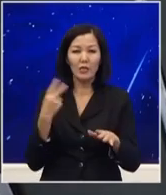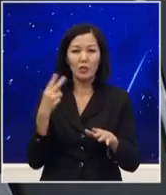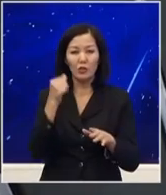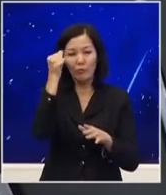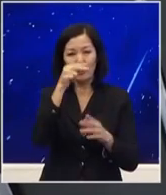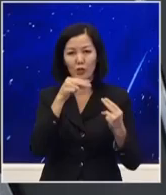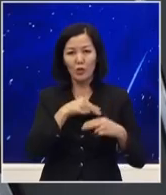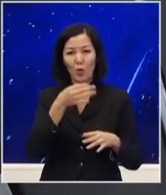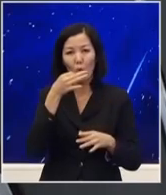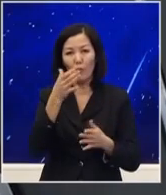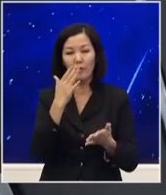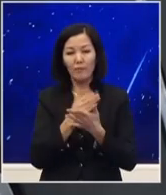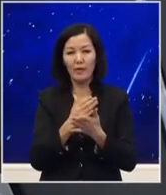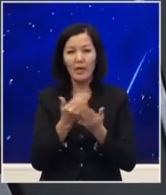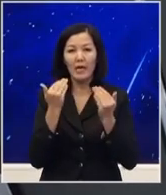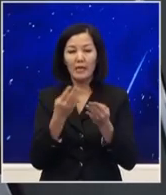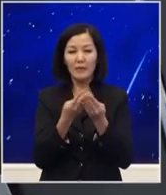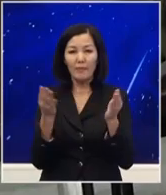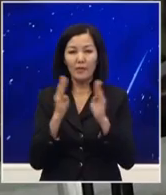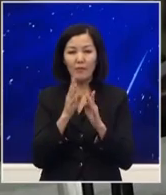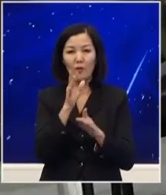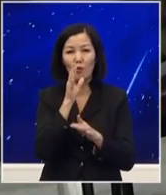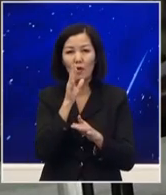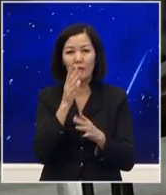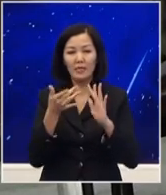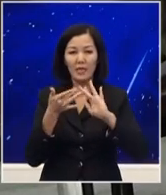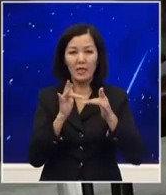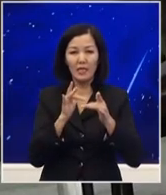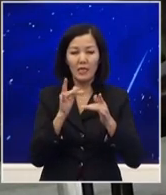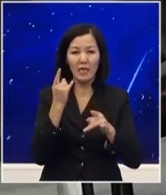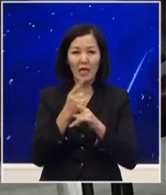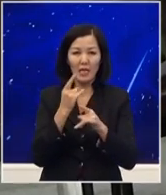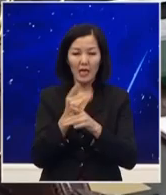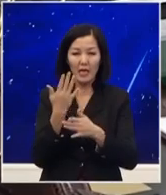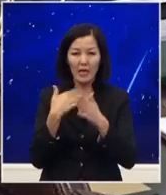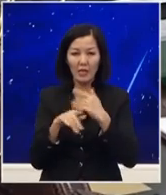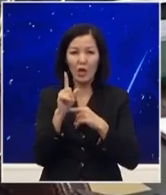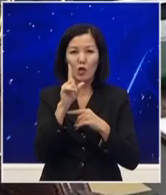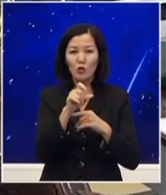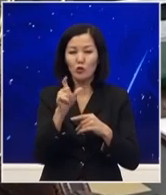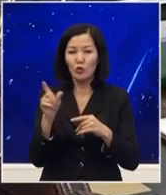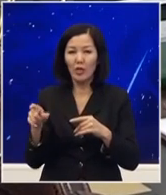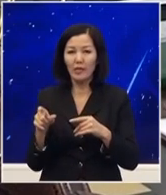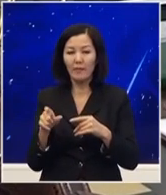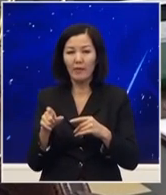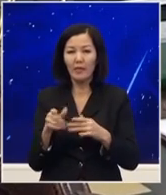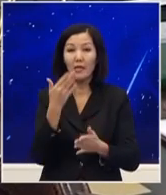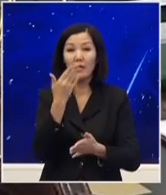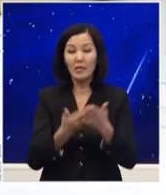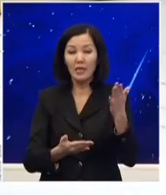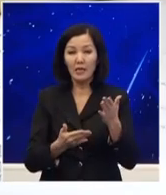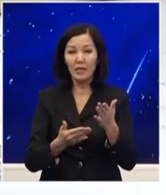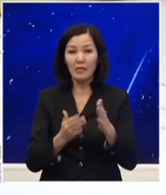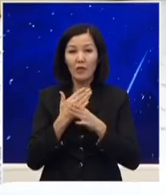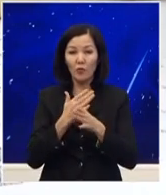аса тәжірибесі бар. Айтуынша, пандемия кезеңінде интернет алаяқтыққа тап болған 100-ден аса адам маман кеңесіне жүгінген.